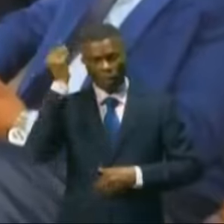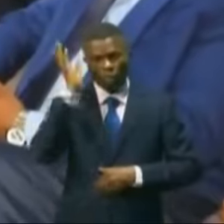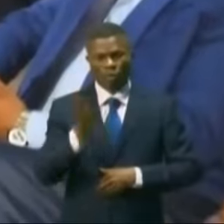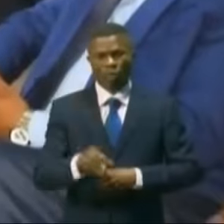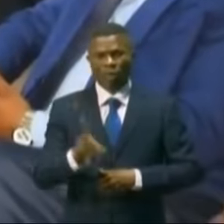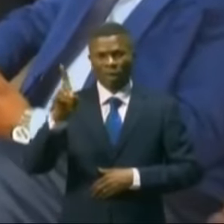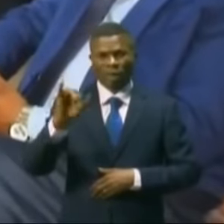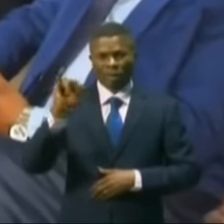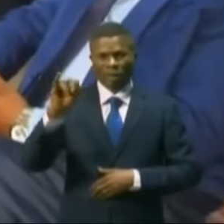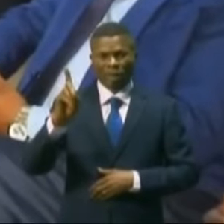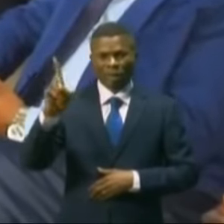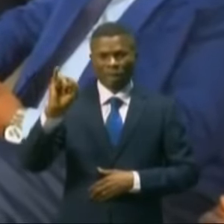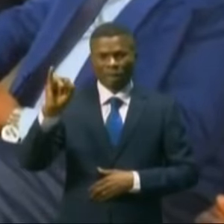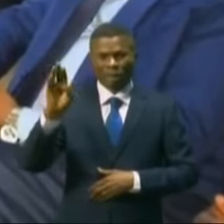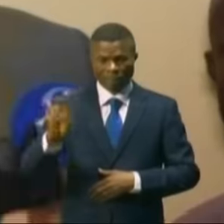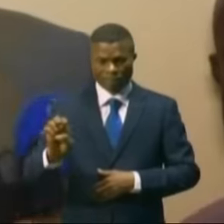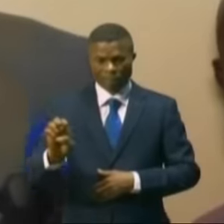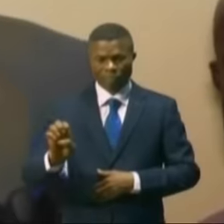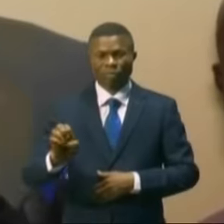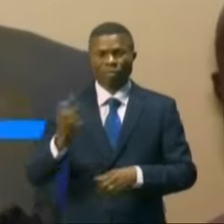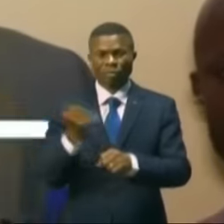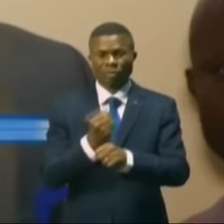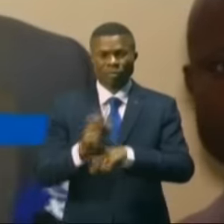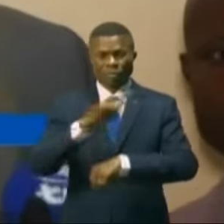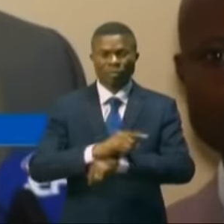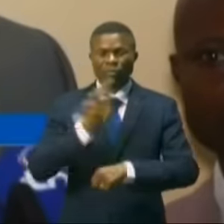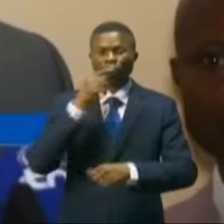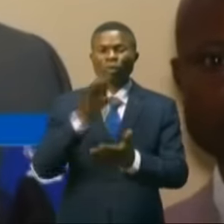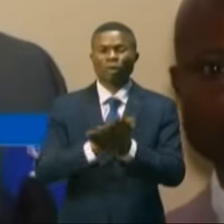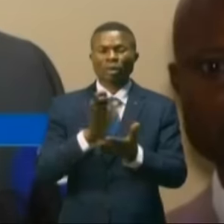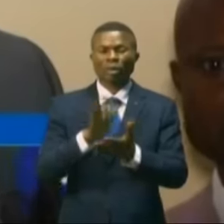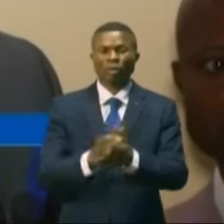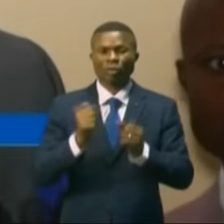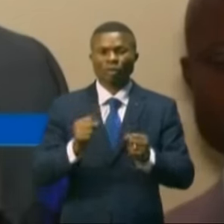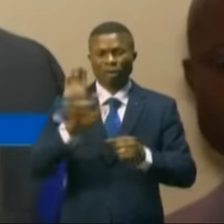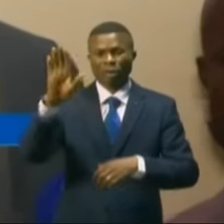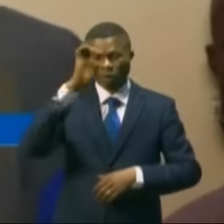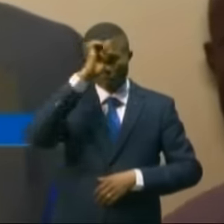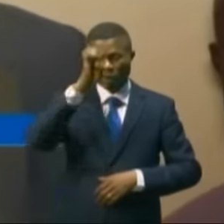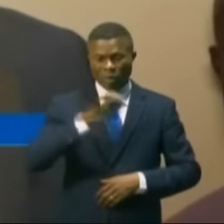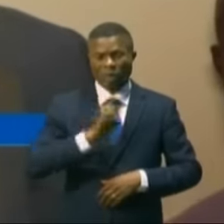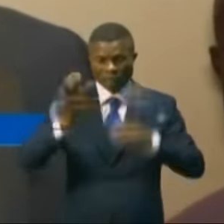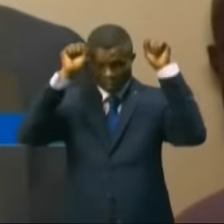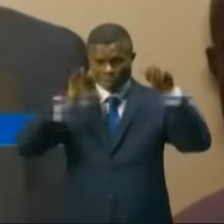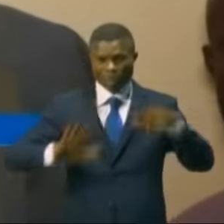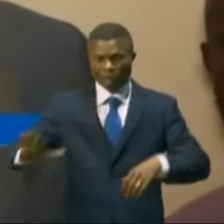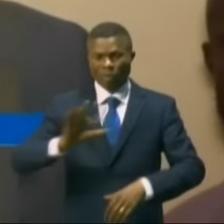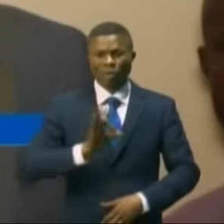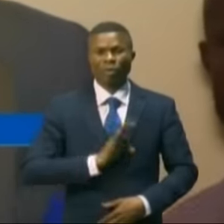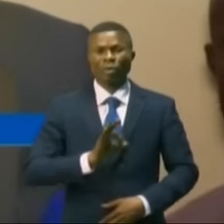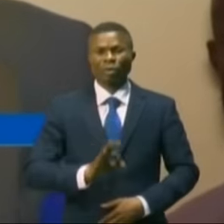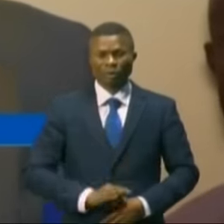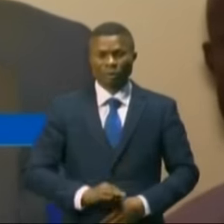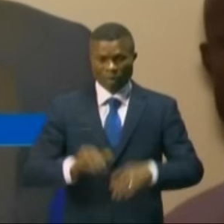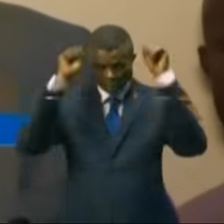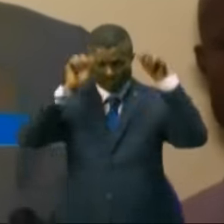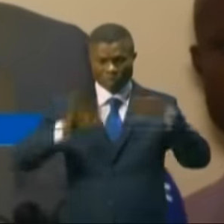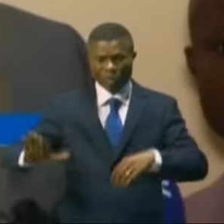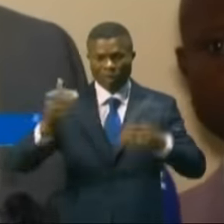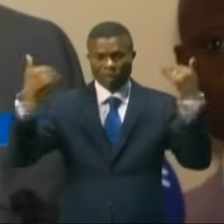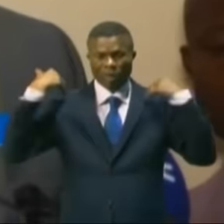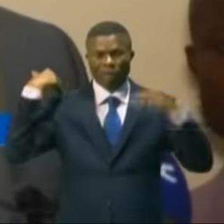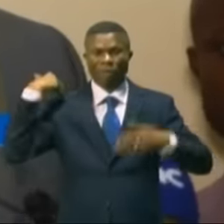Lomoyo Itekou. Je profite de cette occasion pour rendre un vivant hommage à son Excellence Félix-Antoine Tshisekedi Tshilombo, président de la République chef de